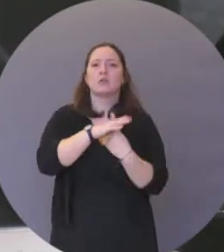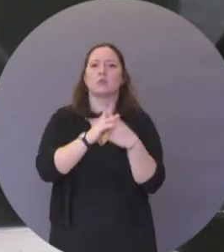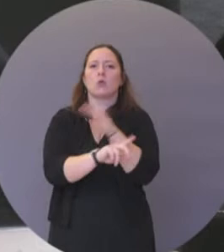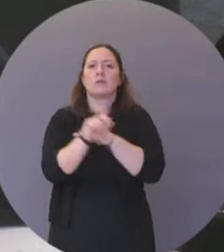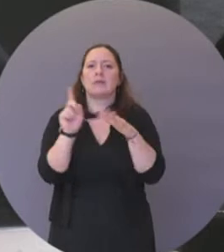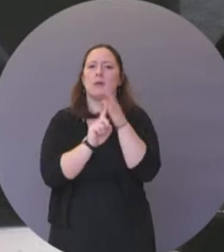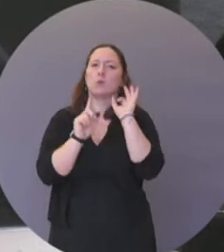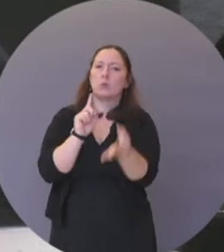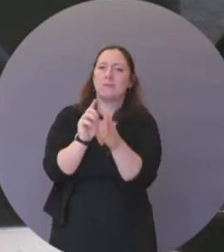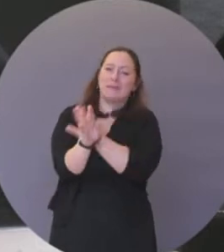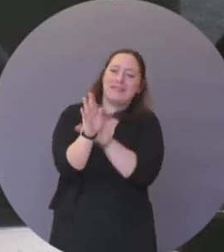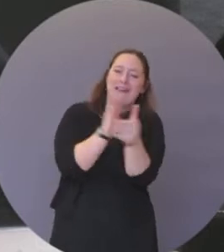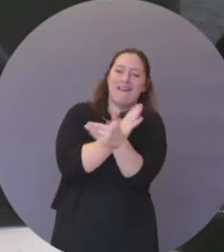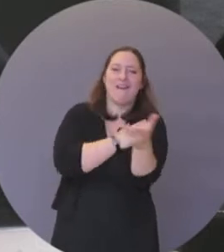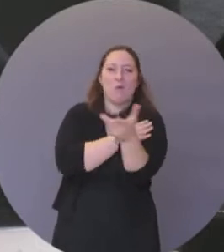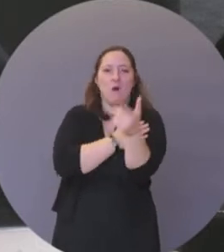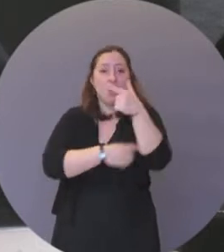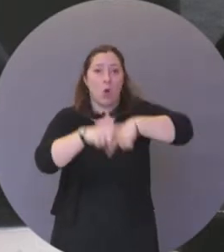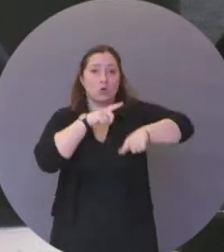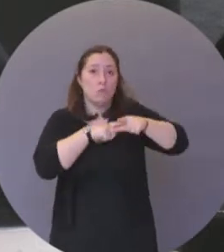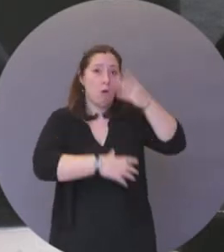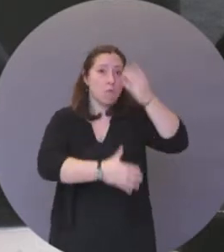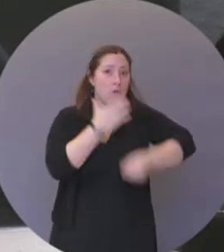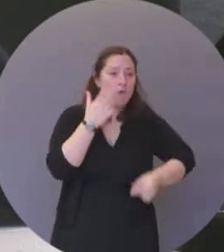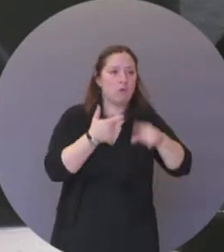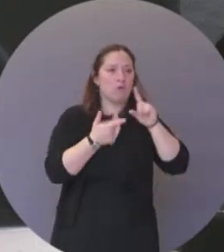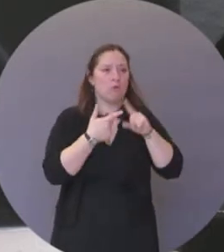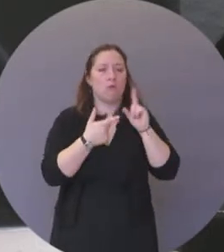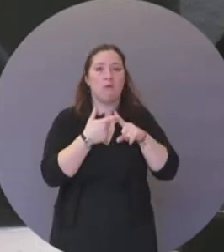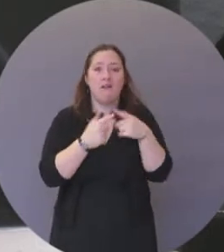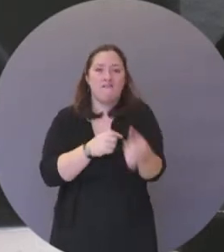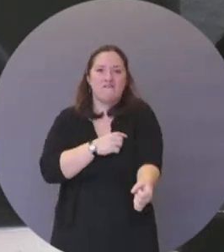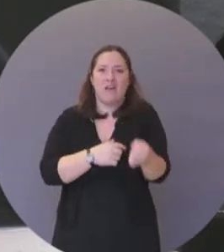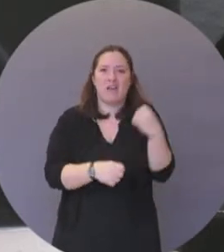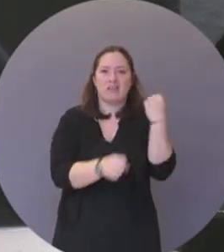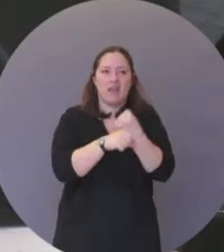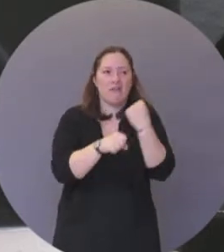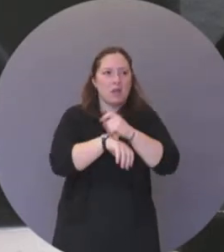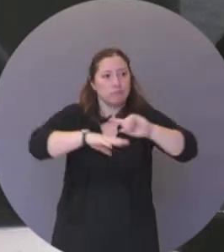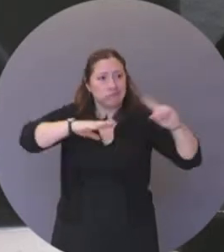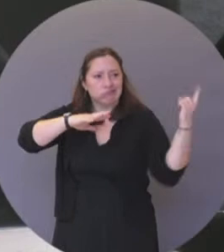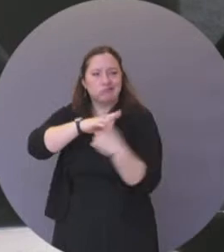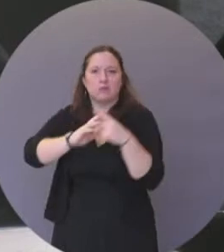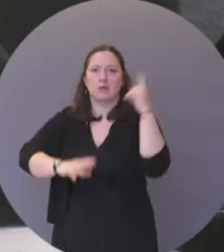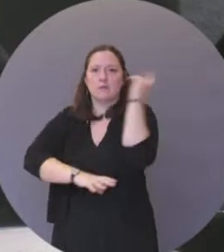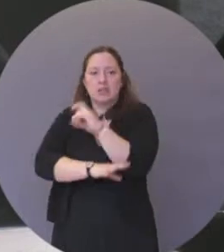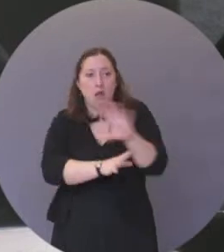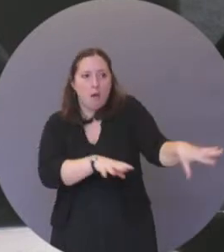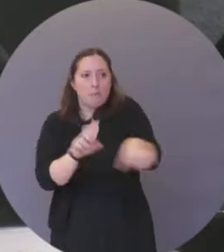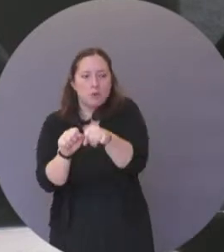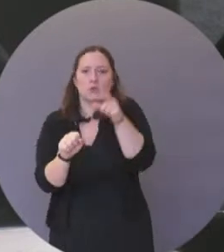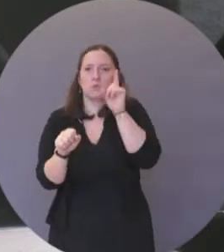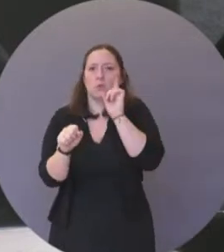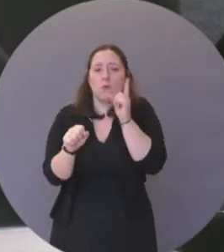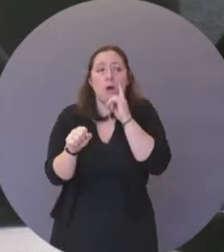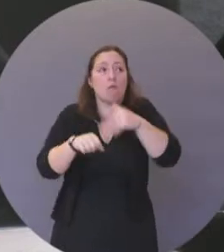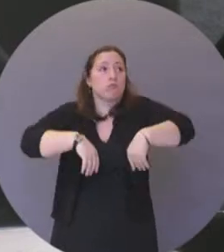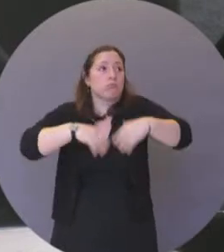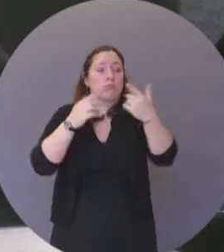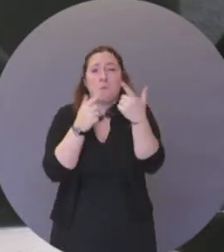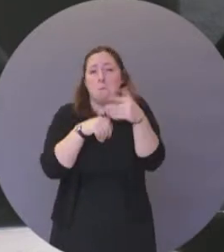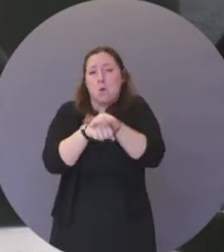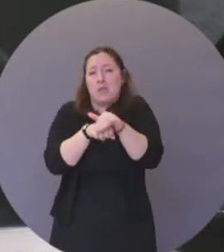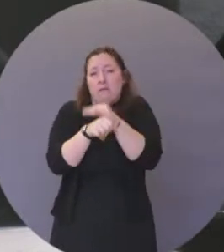de frein à la à l'employabilité avec la mobilité avec la ou même avec tout à l'heure